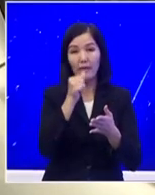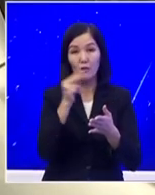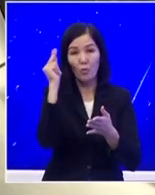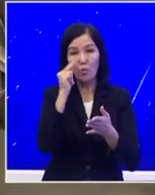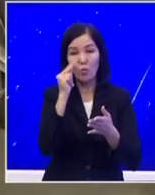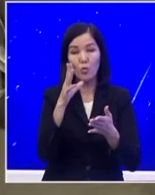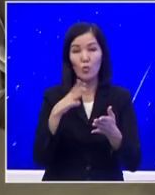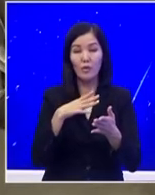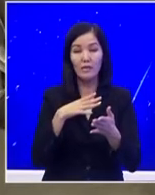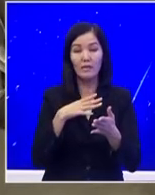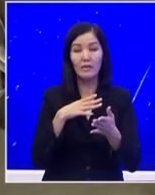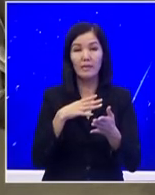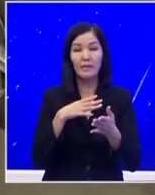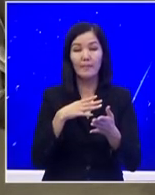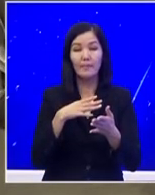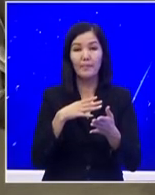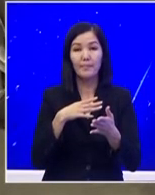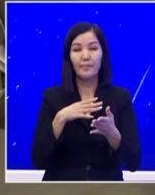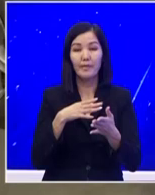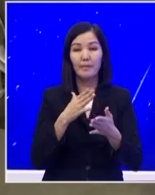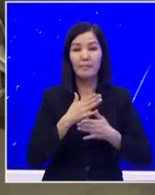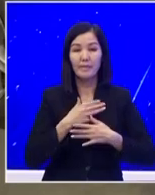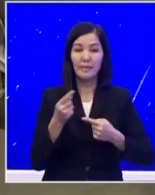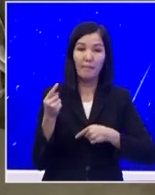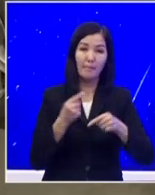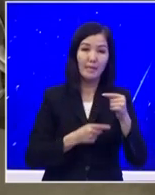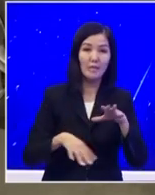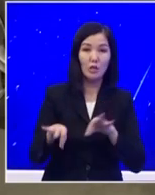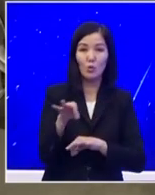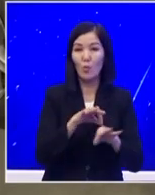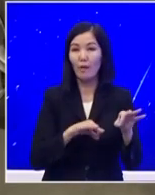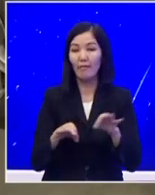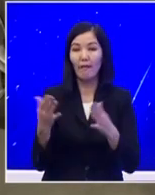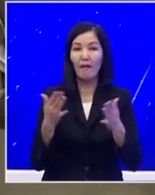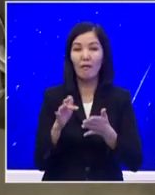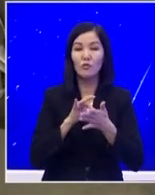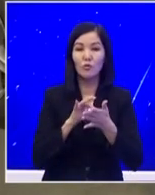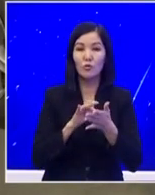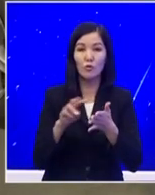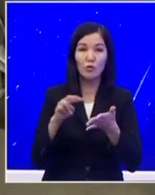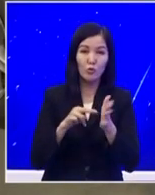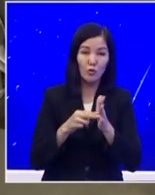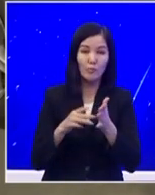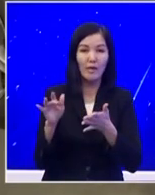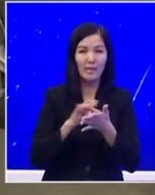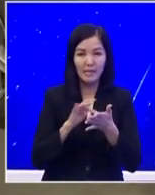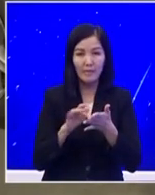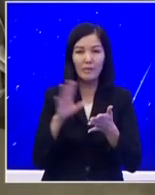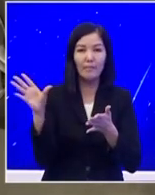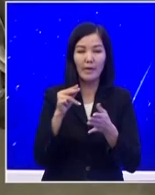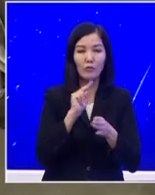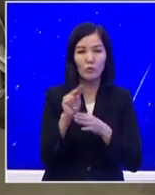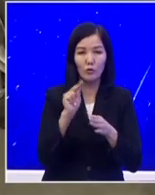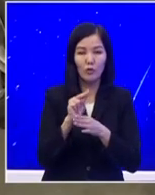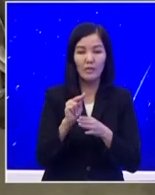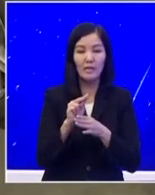өттік оқуды. Осол оқу кезінде бізге біздің бизнес-жобаны жазуды, бизнес-жобаны жүргізуді, қалай оны іске асырудың барлығын